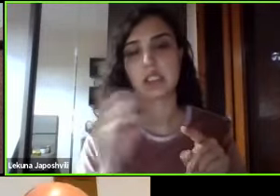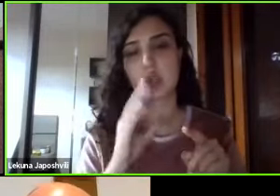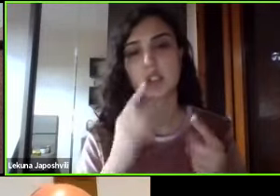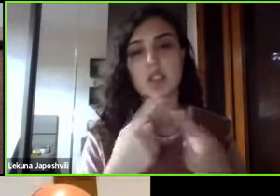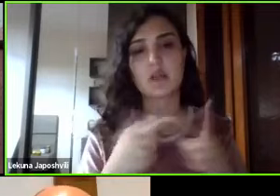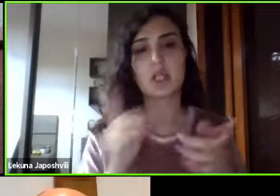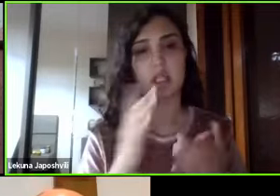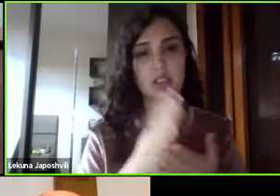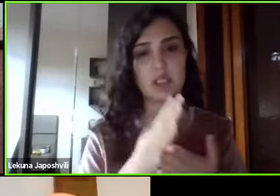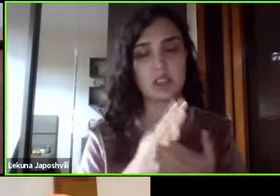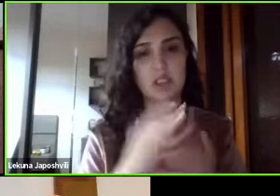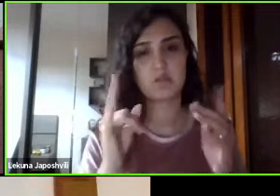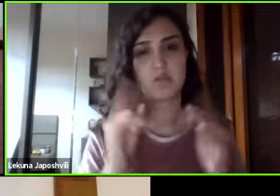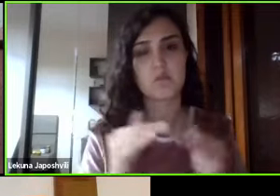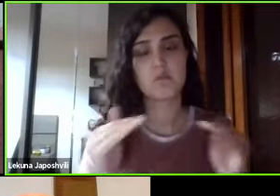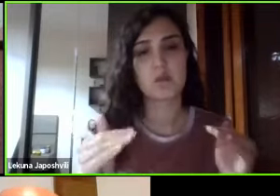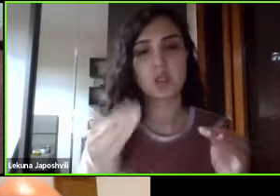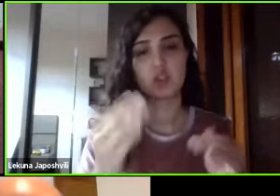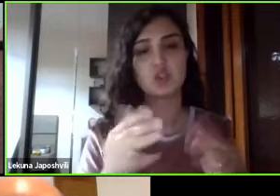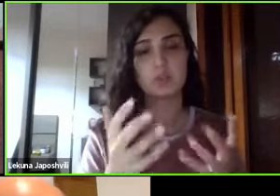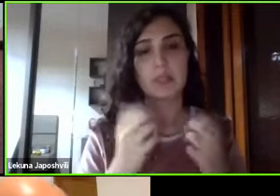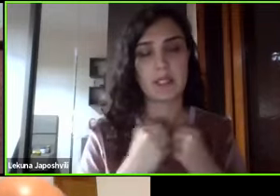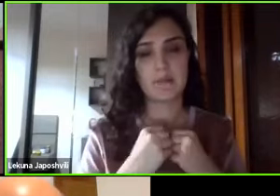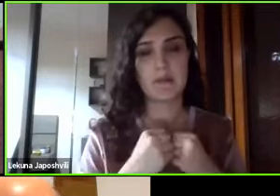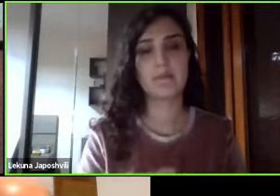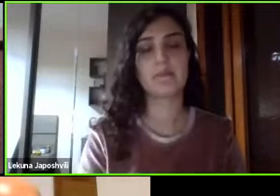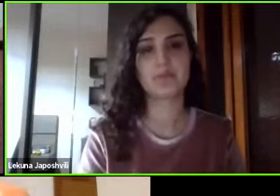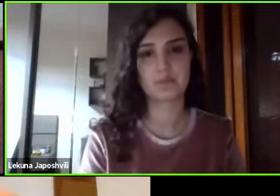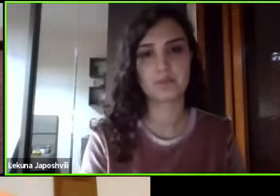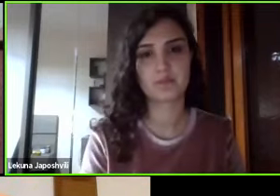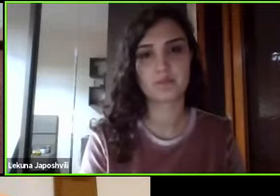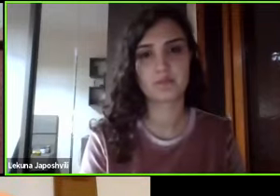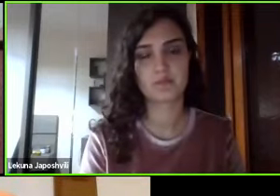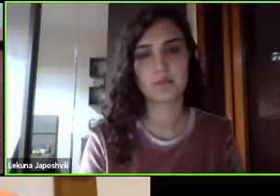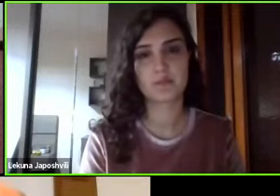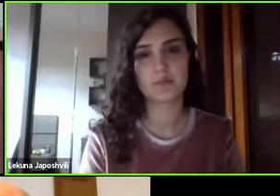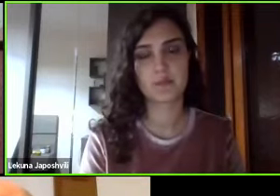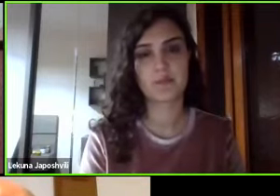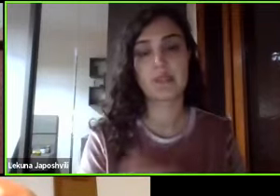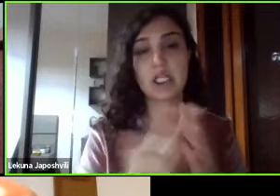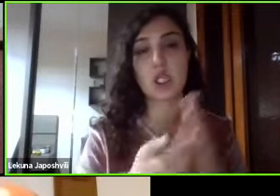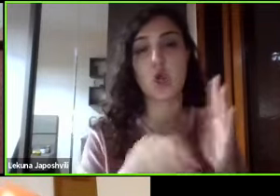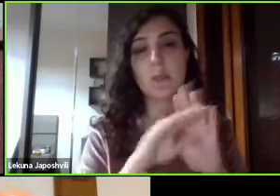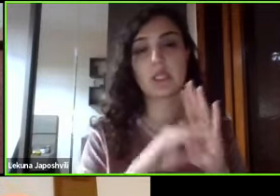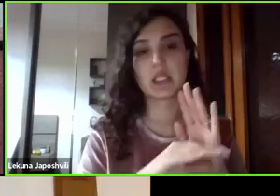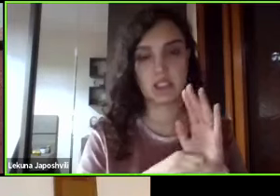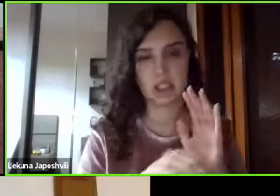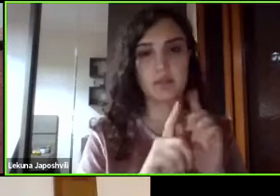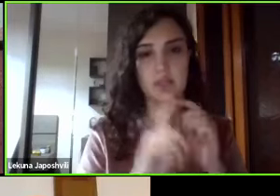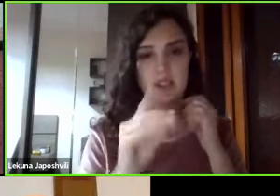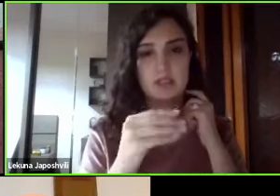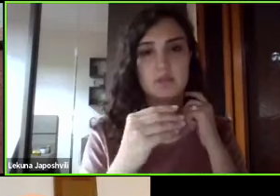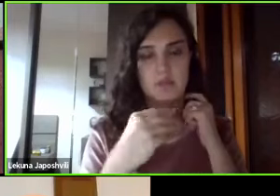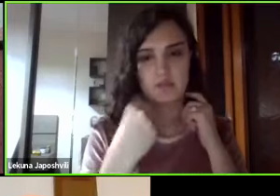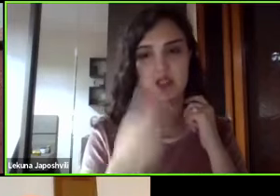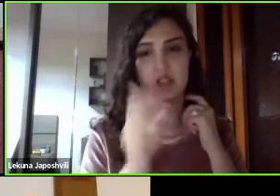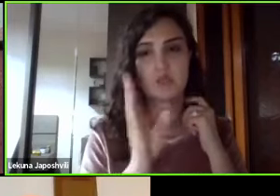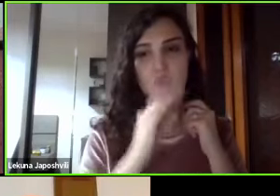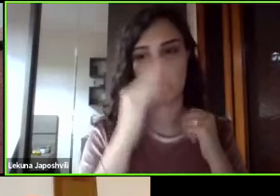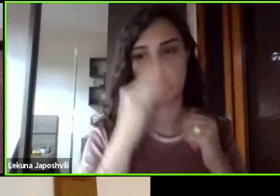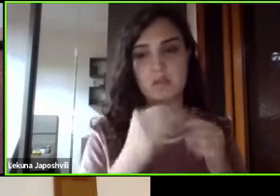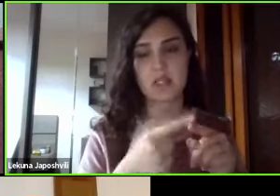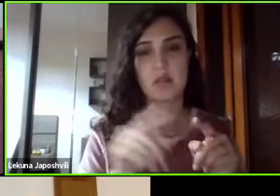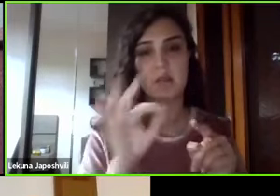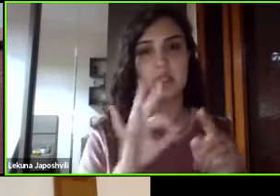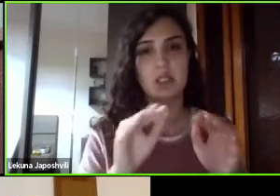ხდება ხოლმე ბავშვის ბაღში მიღება. მოდით რეკომენდაციებიც მივცეთ მშობლებს ამასთან დაკავშირებით. მე